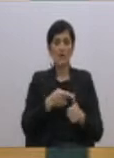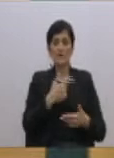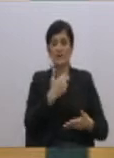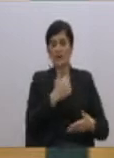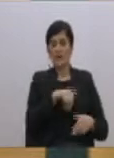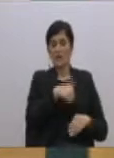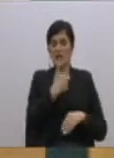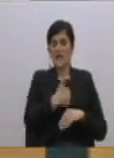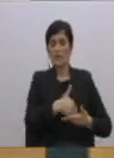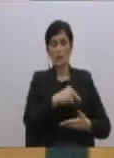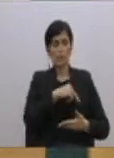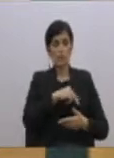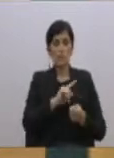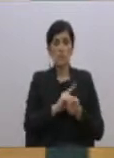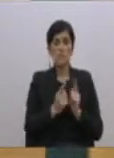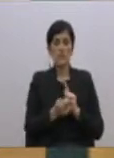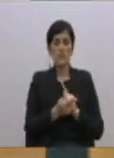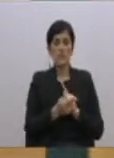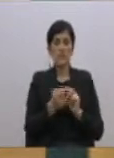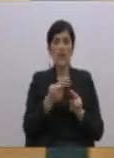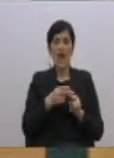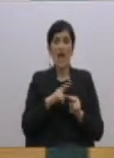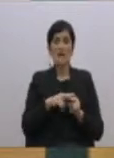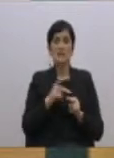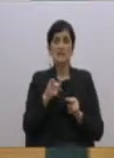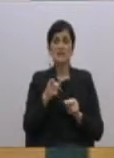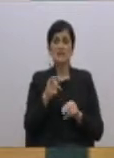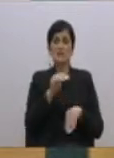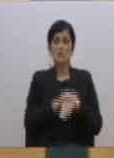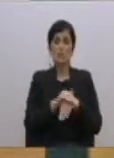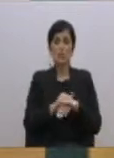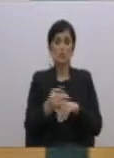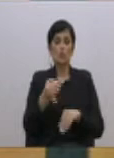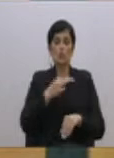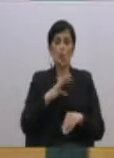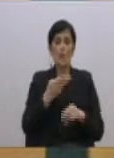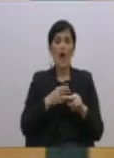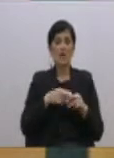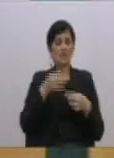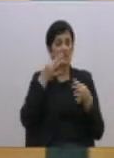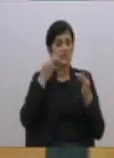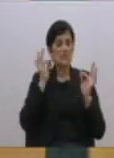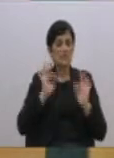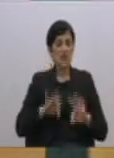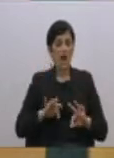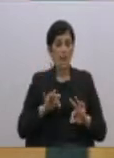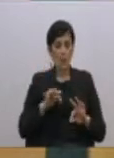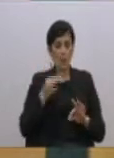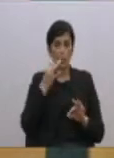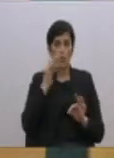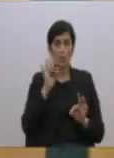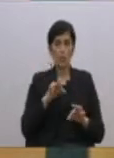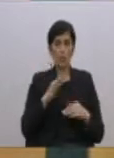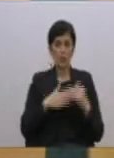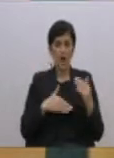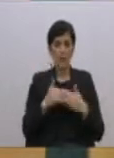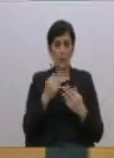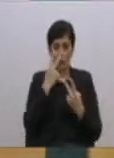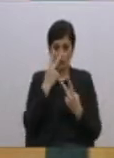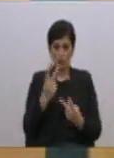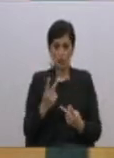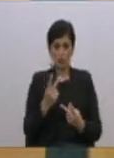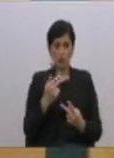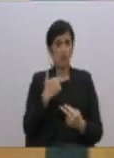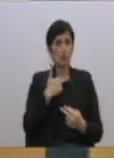ინსპექციაში მუშაობა. პირიქით, ეს არა კომპრომატი, არამედ ეს არის გამოცდილების და კომპეტენტურობის დემონსტრირების მაგალითი და ჩვენ